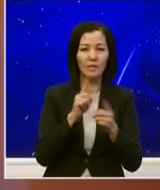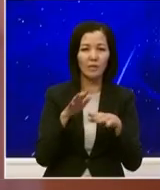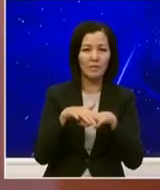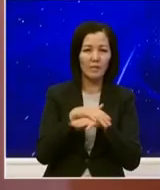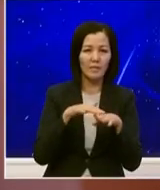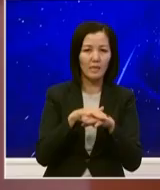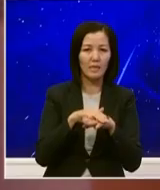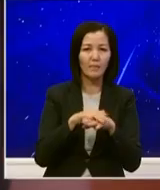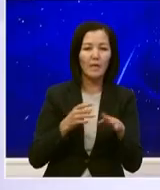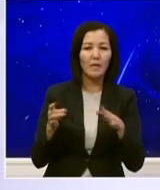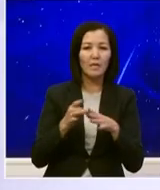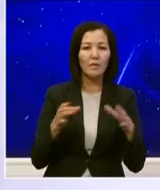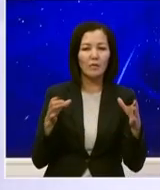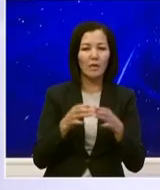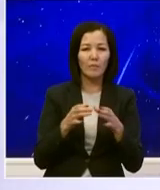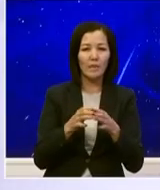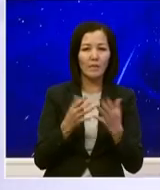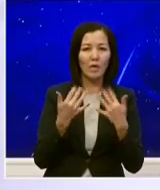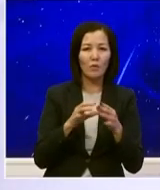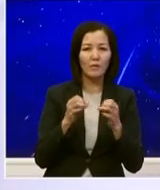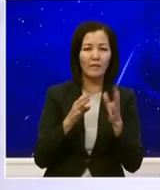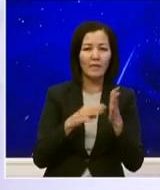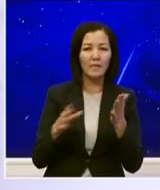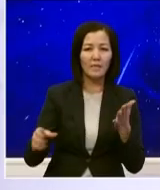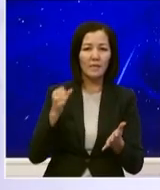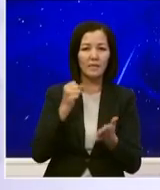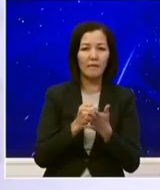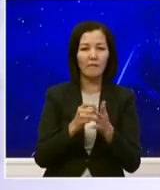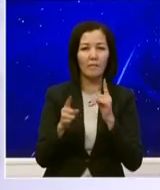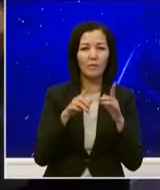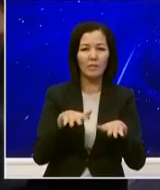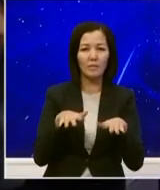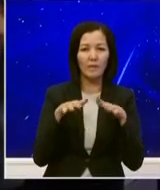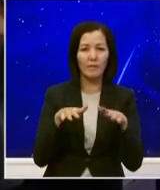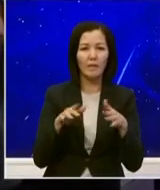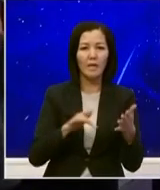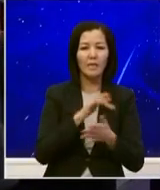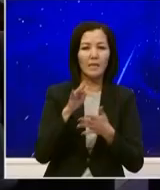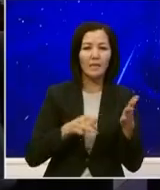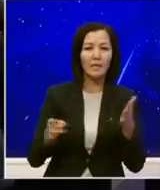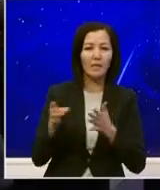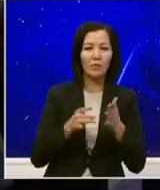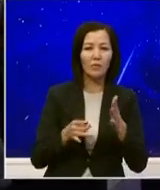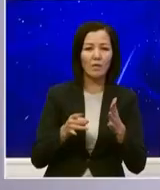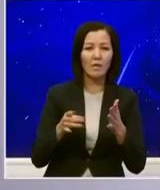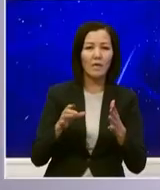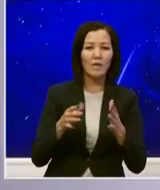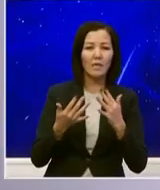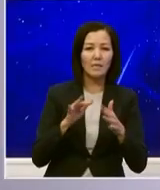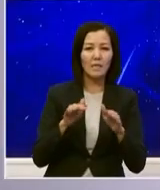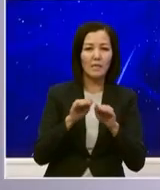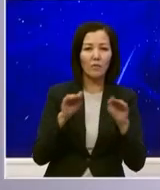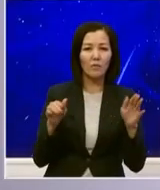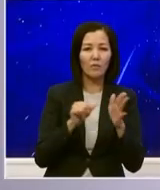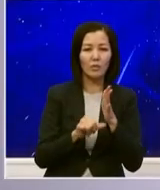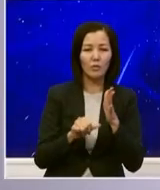с населением. К слову, по республике от партии «Аул» 19 кандидатов в мажилис парламента. На городских, районах и сельских